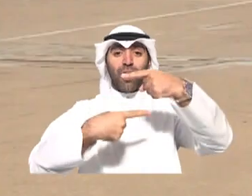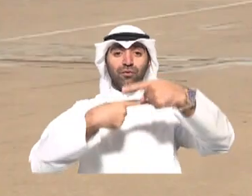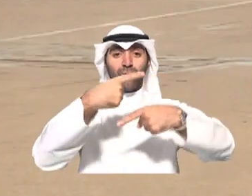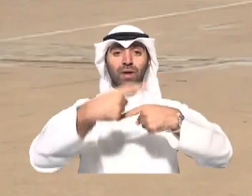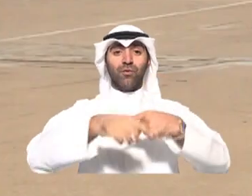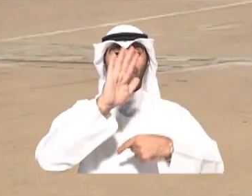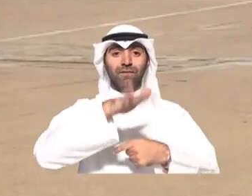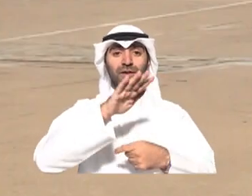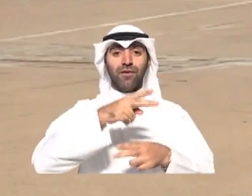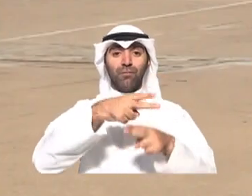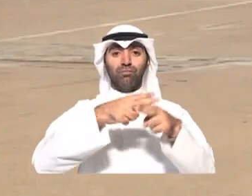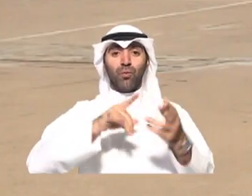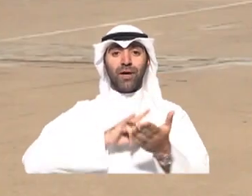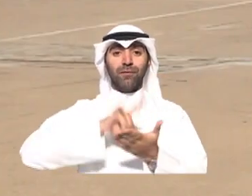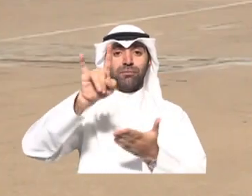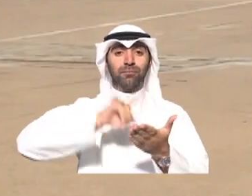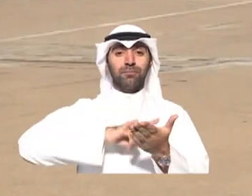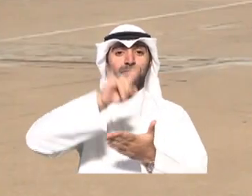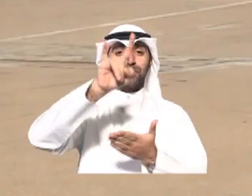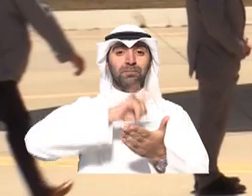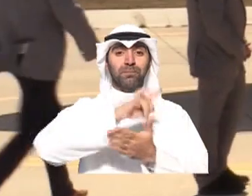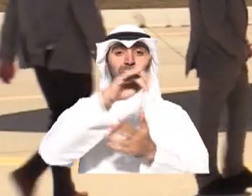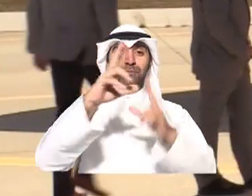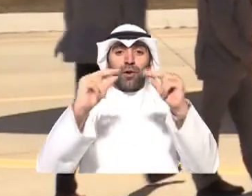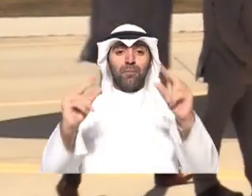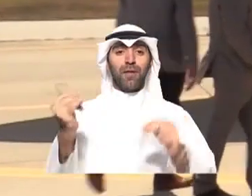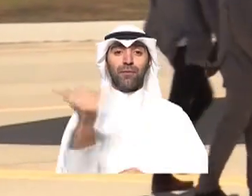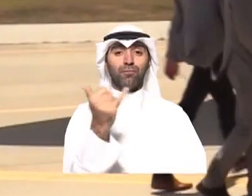ولبنان على أمل أن ينعم بالسلام